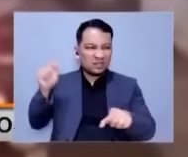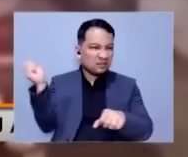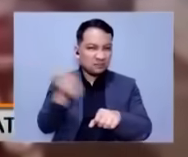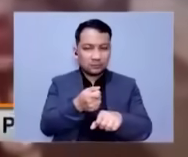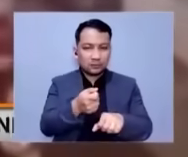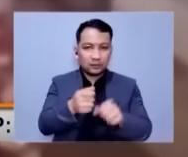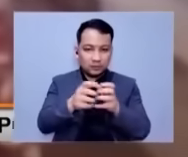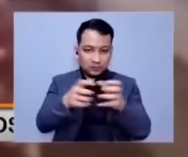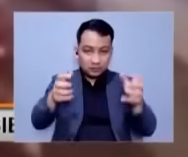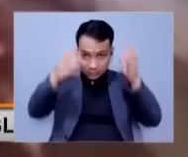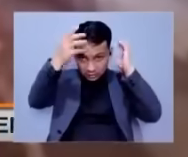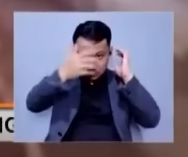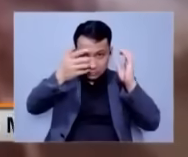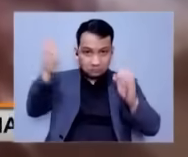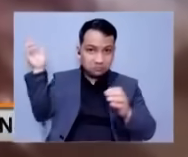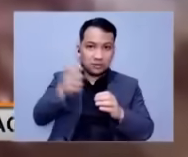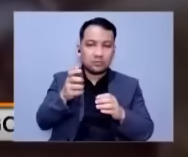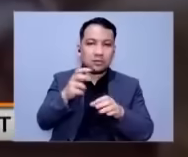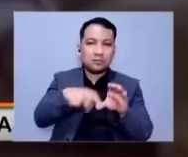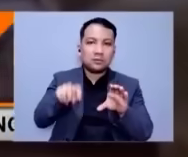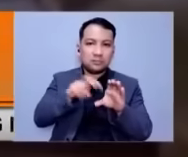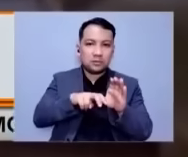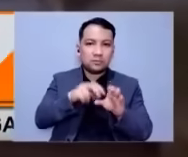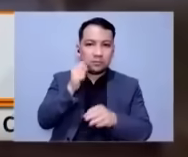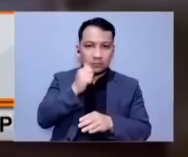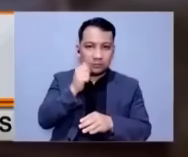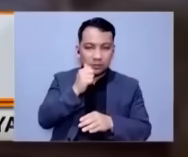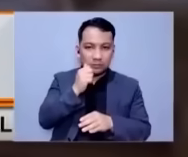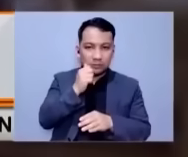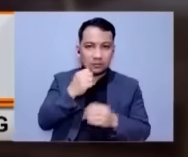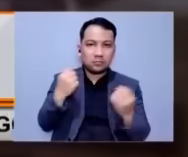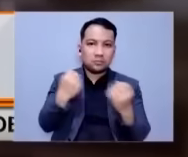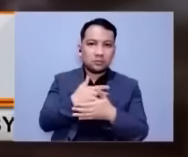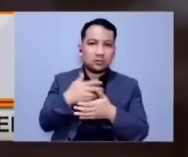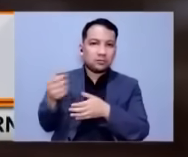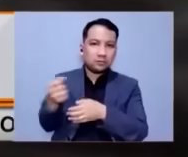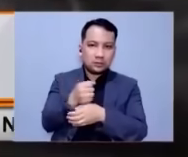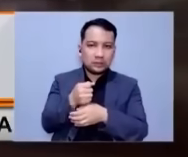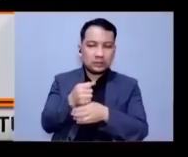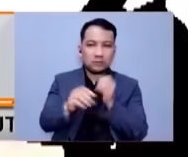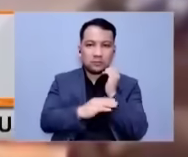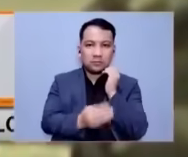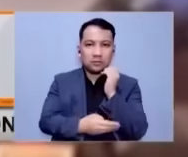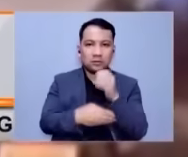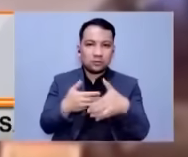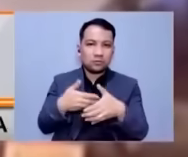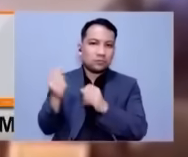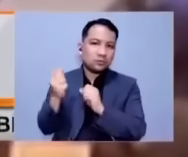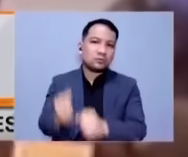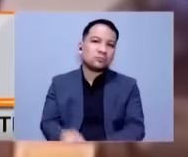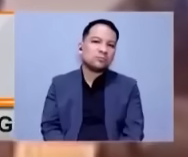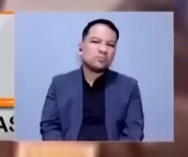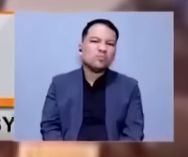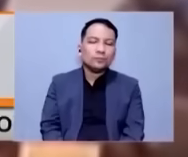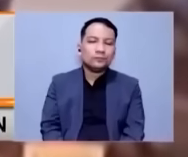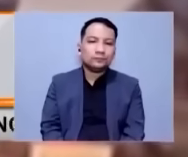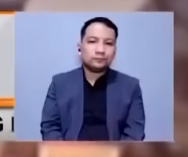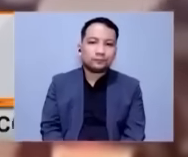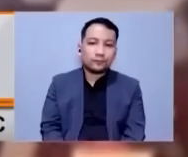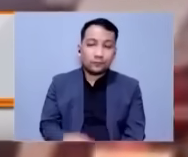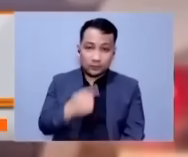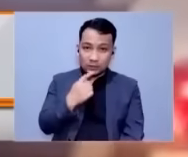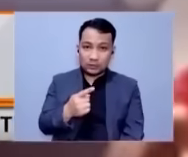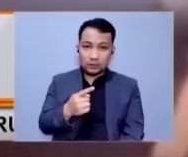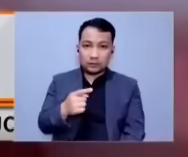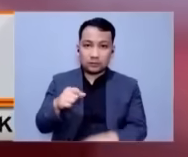ng rider. May pasahero pang babae ang rider na sa takot ay kinuha ang bag niya at lumayo. Aalis na sana ang rider,